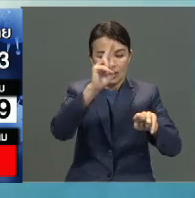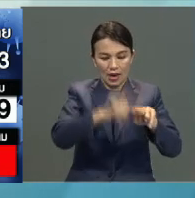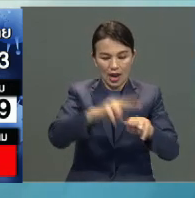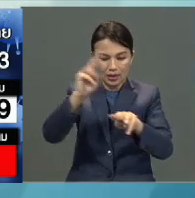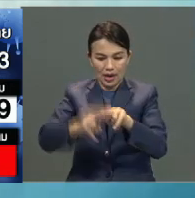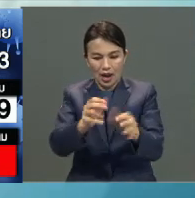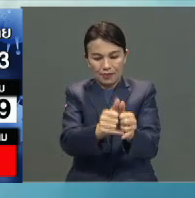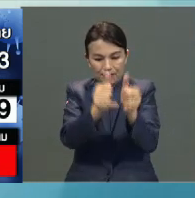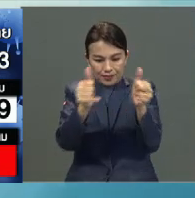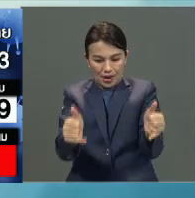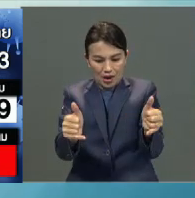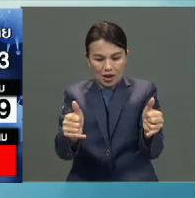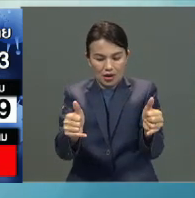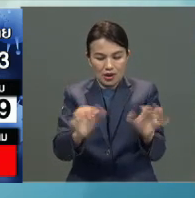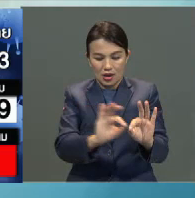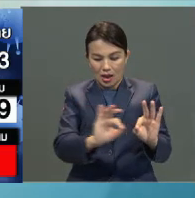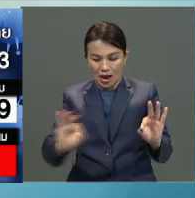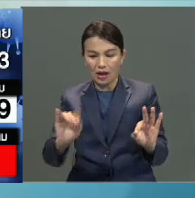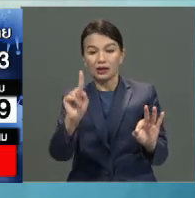เปิดตัวสินค้าประกวดแข่งขันกีฬานะครับอันนี้ทำได้แล้วแต่ต้องมีระยะนั่งยืนห่างกันอย่างน้อย1